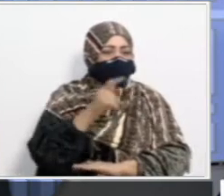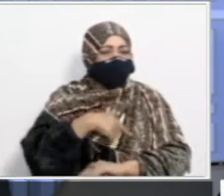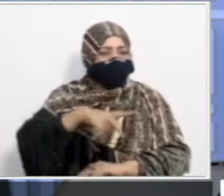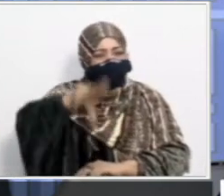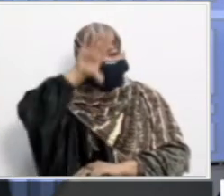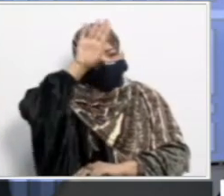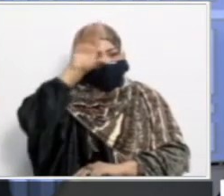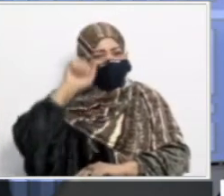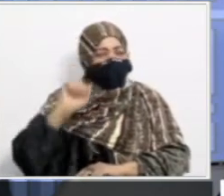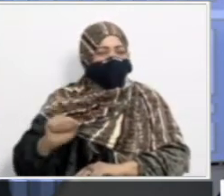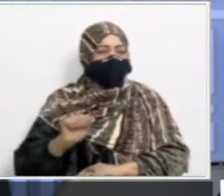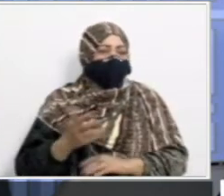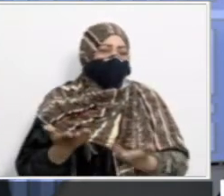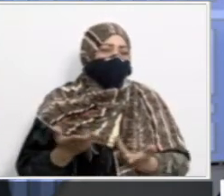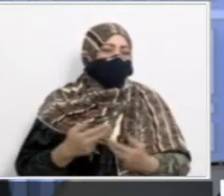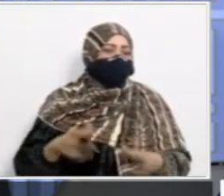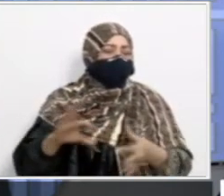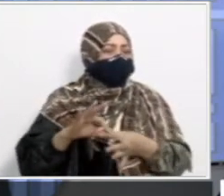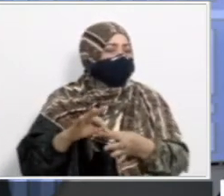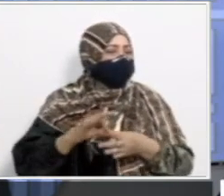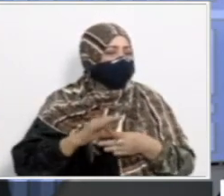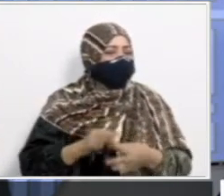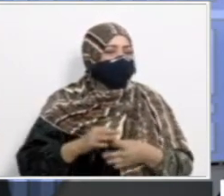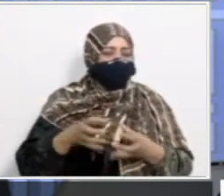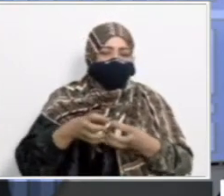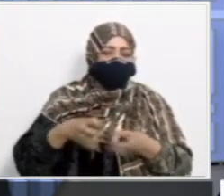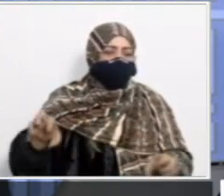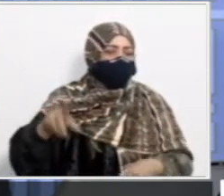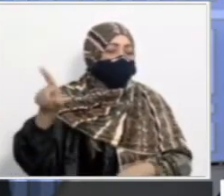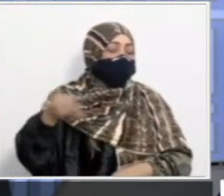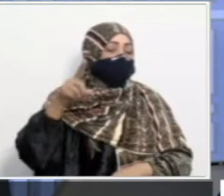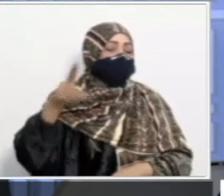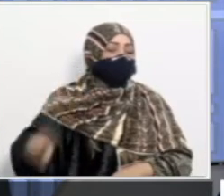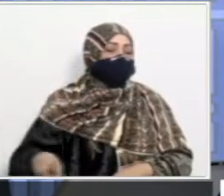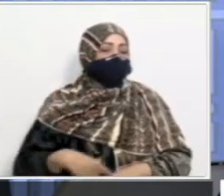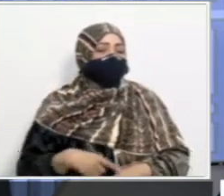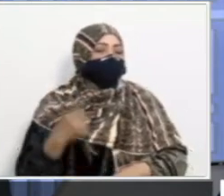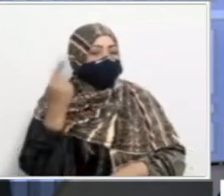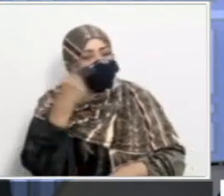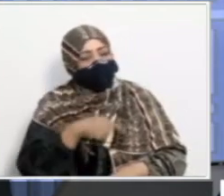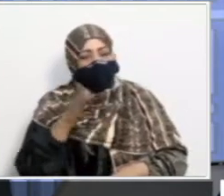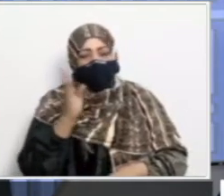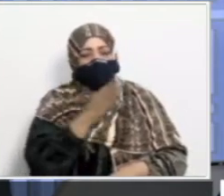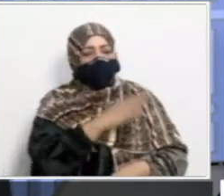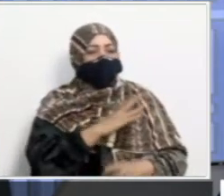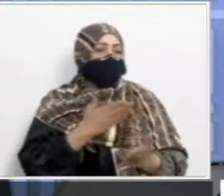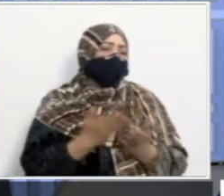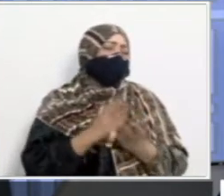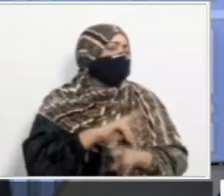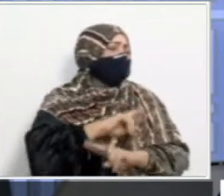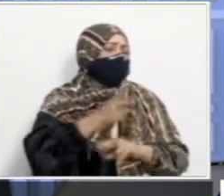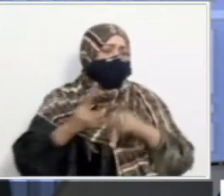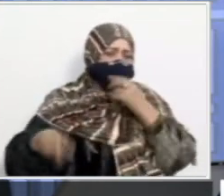واقطع من قطعني. فلا يجوز له أن يقطع رحمه، لا سيما وبعض أخواته يعني